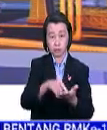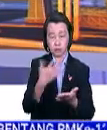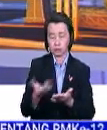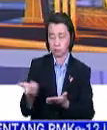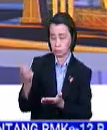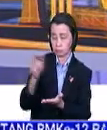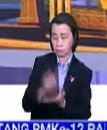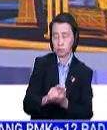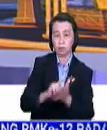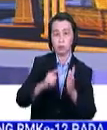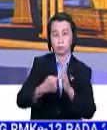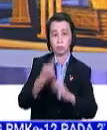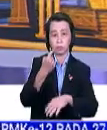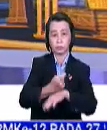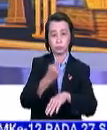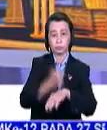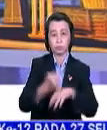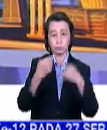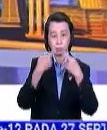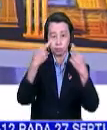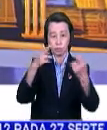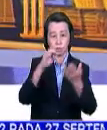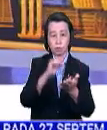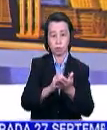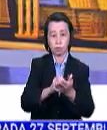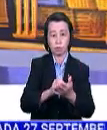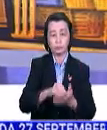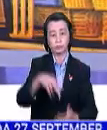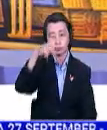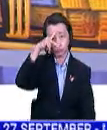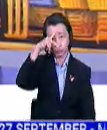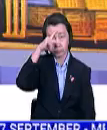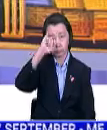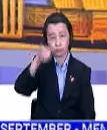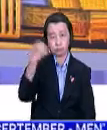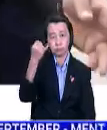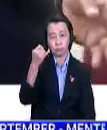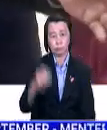diri bagi memulakan tugas secara rasmi di Komplek Islam Putrajaya.